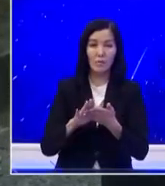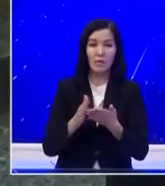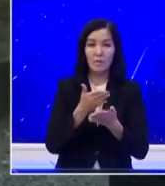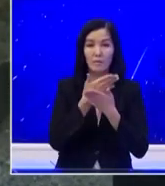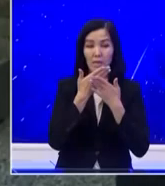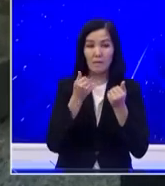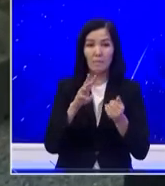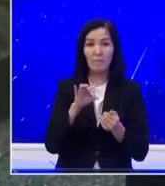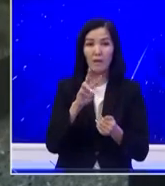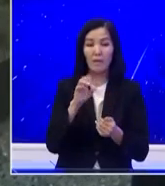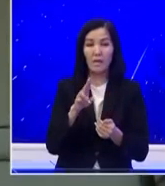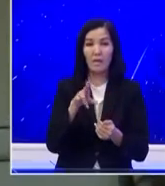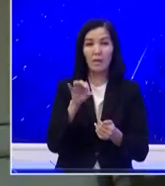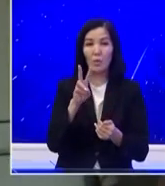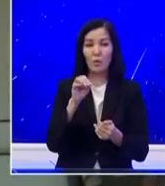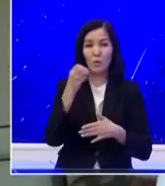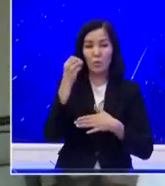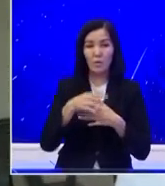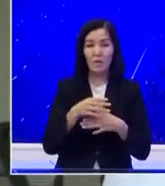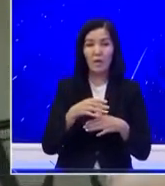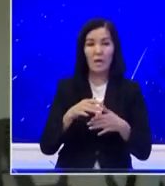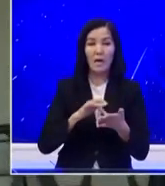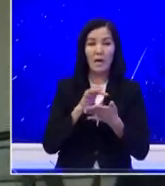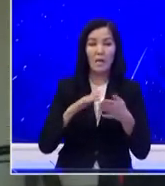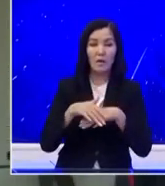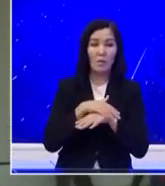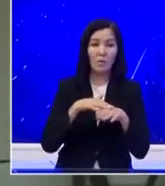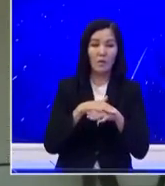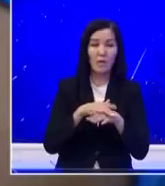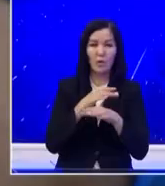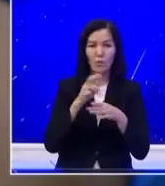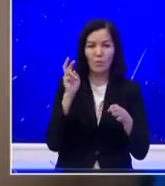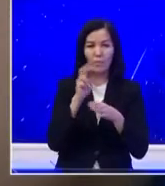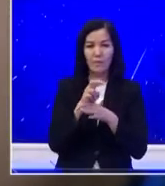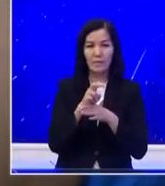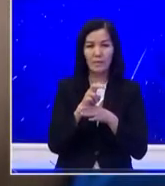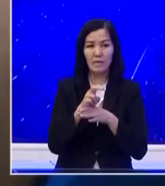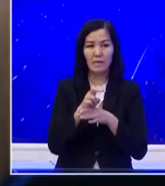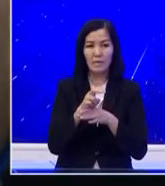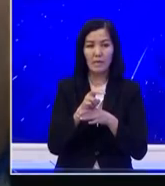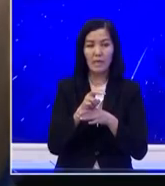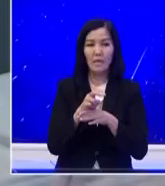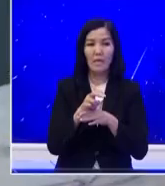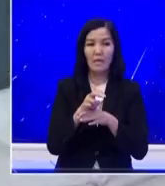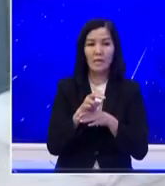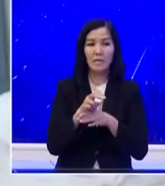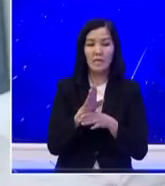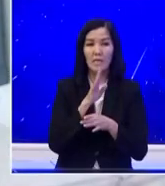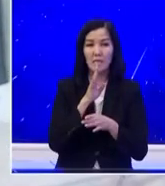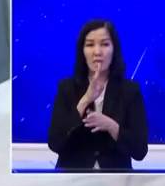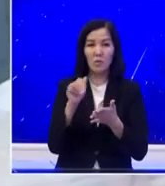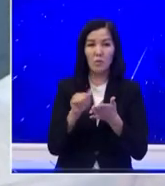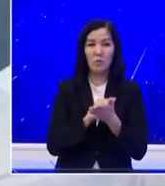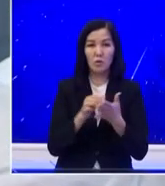Мәселен, мангал донер орталығы қала тұрғындарының жиі бас сұғатын орны. Даяшы қыздардың санитарлық кітапшасы мүлде жоқ.